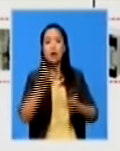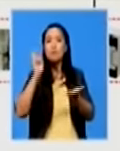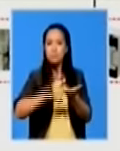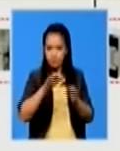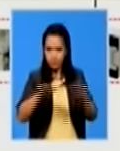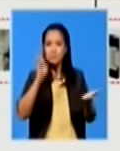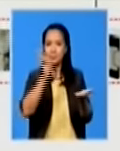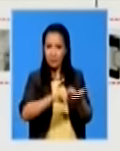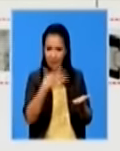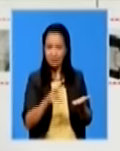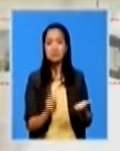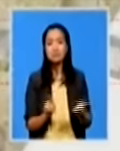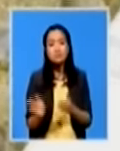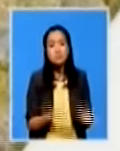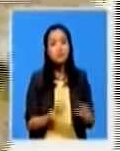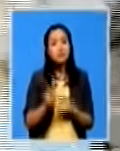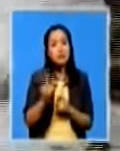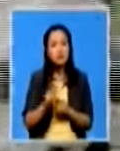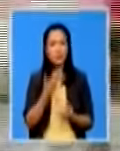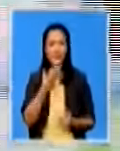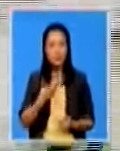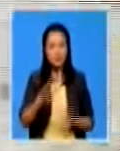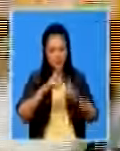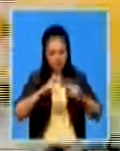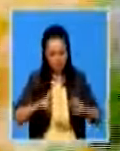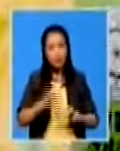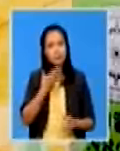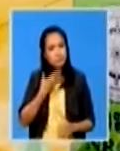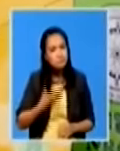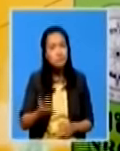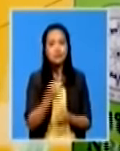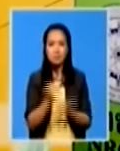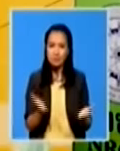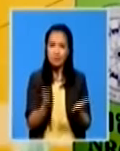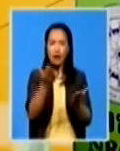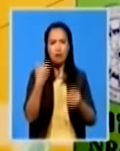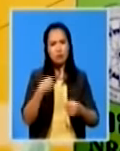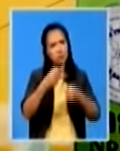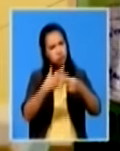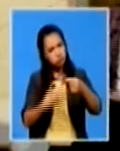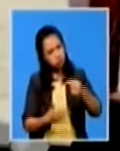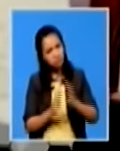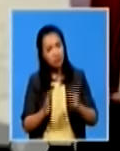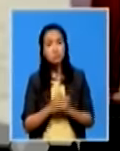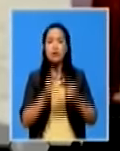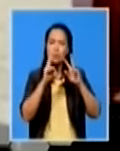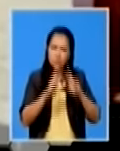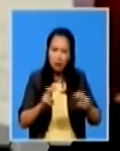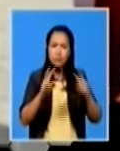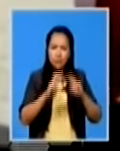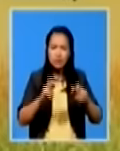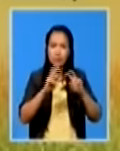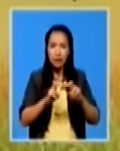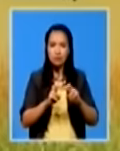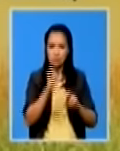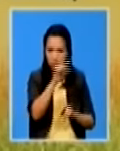วนะครับสามคือการสร้างความยั่งยืนให้กับการวิจัยและพัฒนาของประเทศมีหลายประการนะครับไม่ใช่พูดแต่คำว่าจะวิจัยจะส่งเสริม